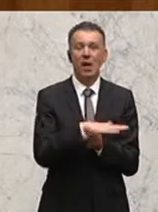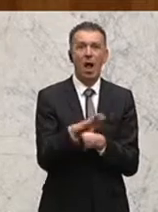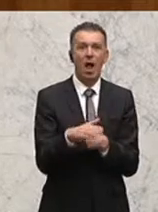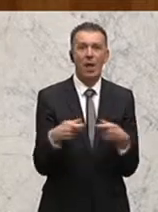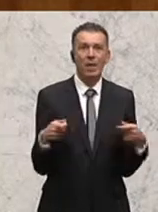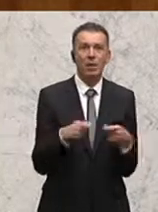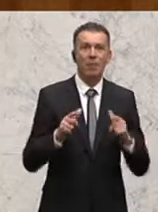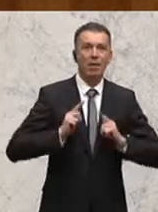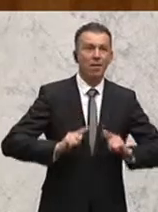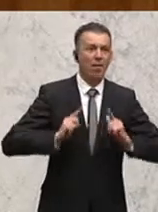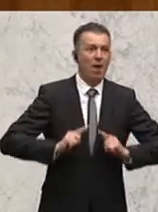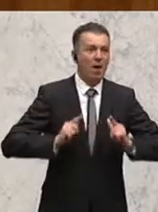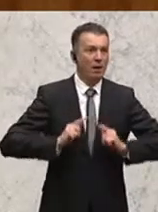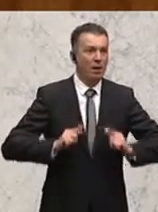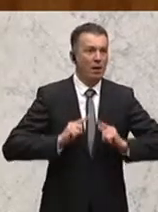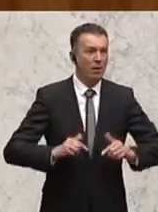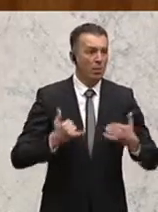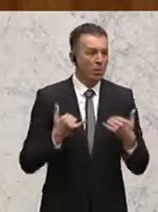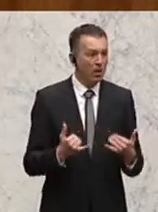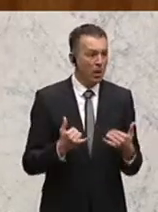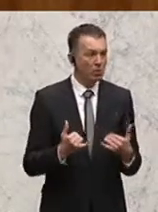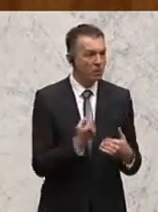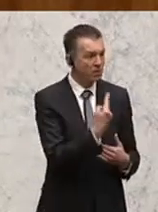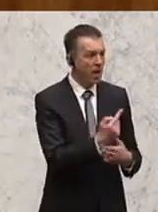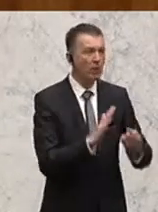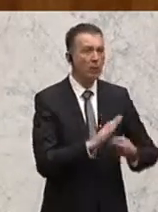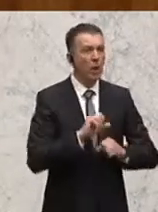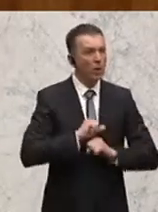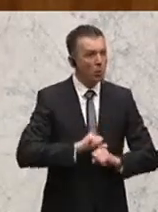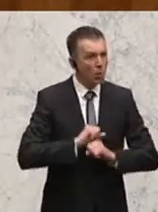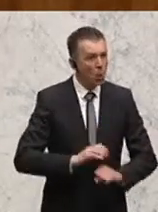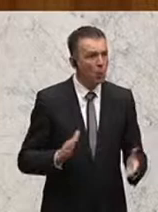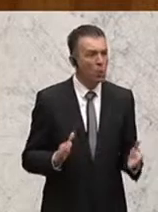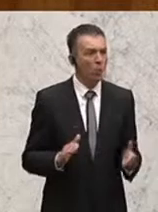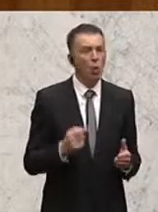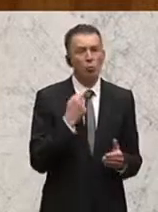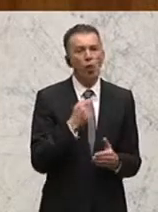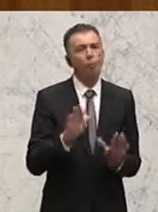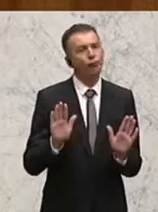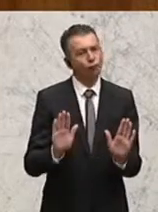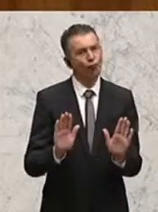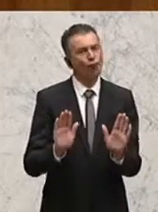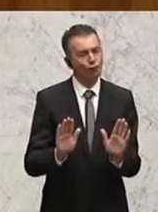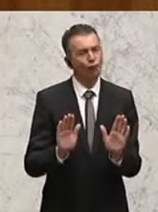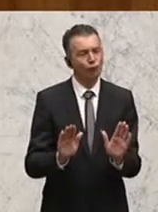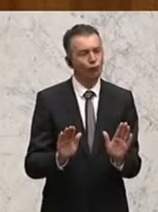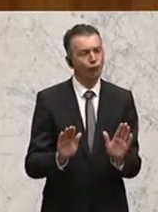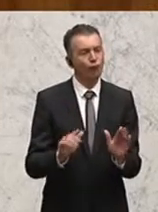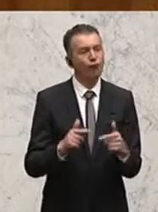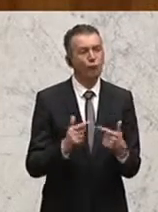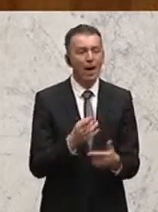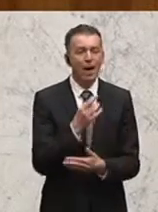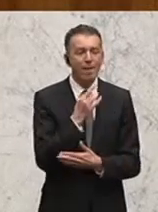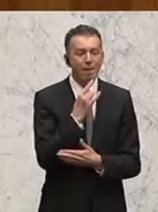gespannt darauf. Aber wenn Sie hier diese Geduld eingefordert haben von uns und uns vertröstet haben, darf ich Sie